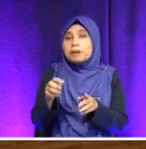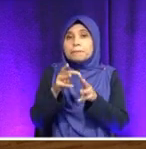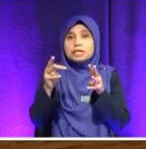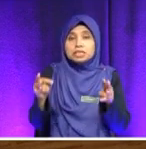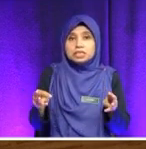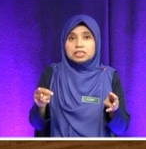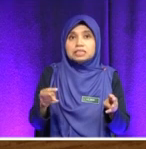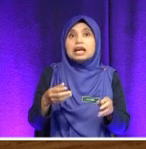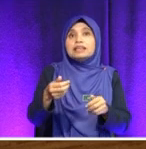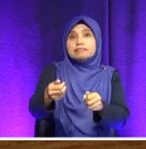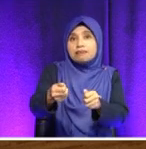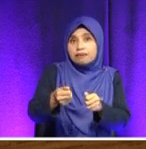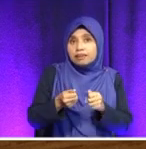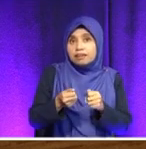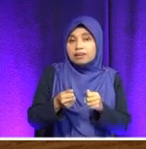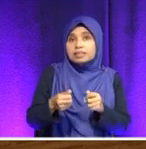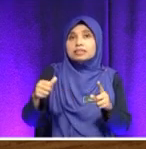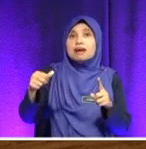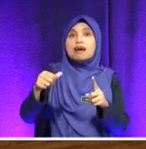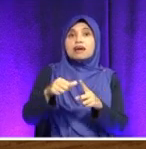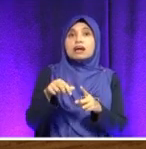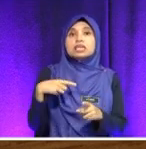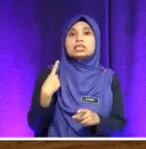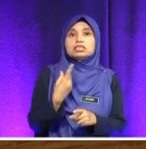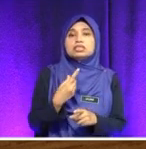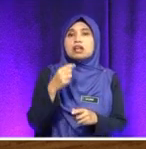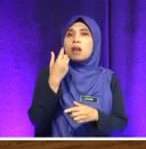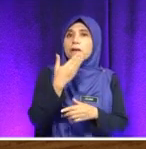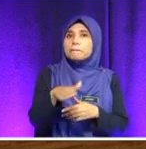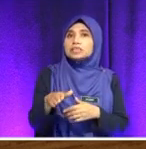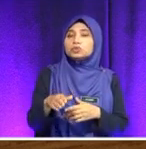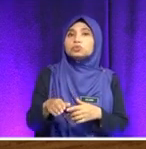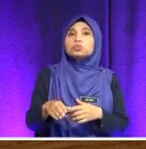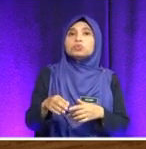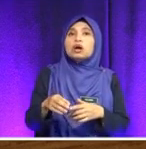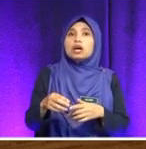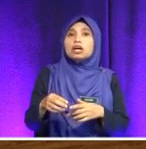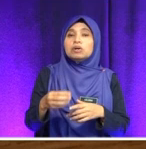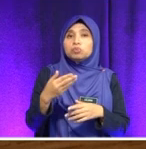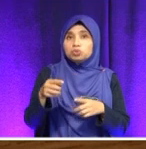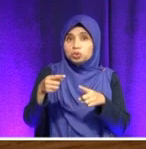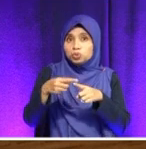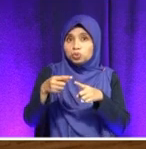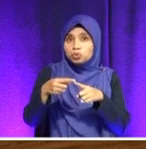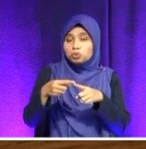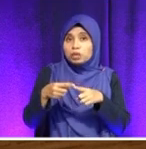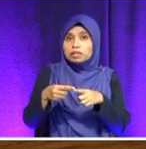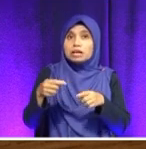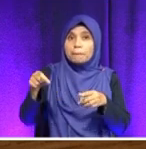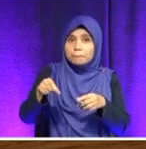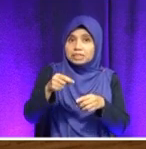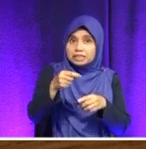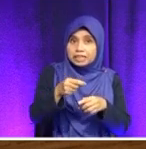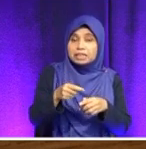arah anda, ke arah kita. Kemudian lepaskan hujung berjahit yang kedua berhampiran dengan kita. Dan pastikan